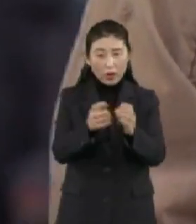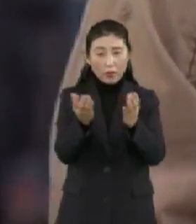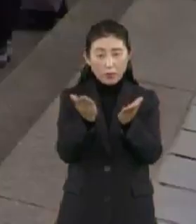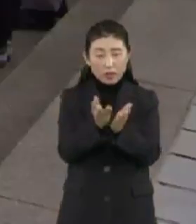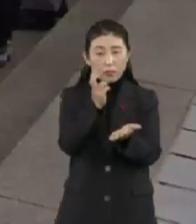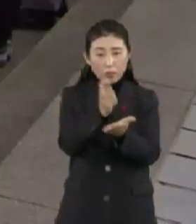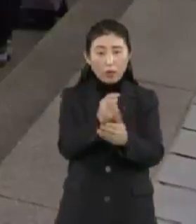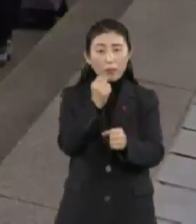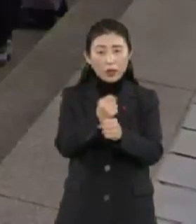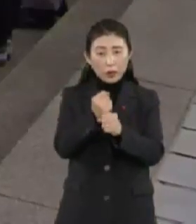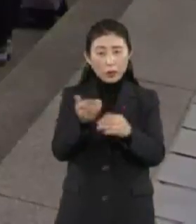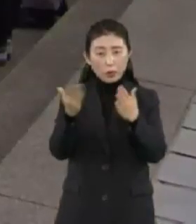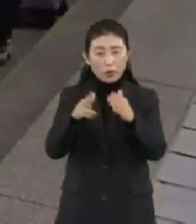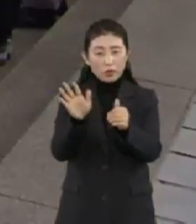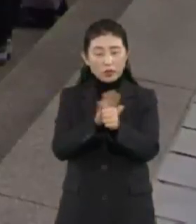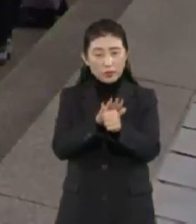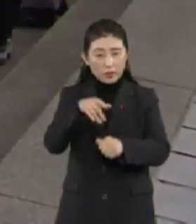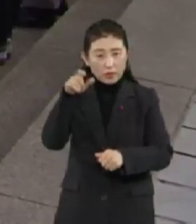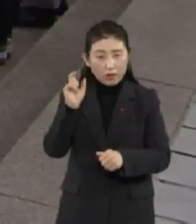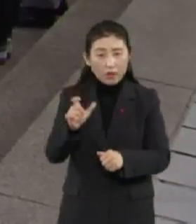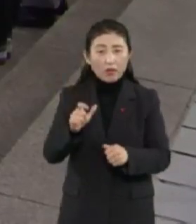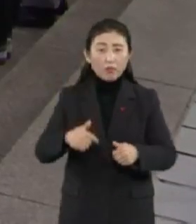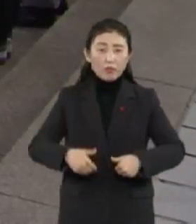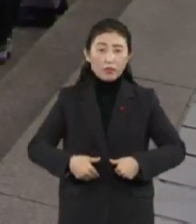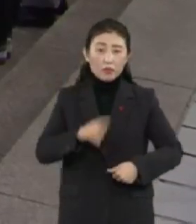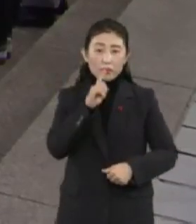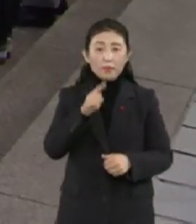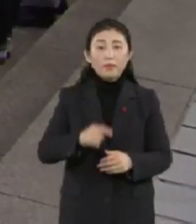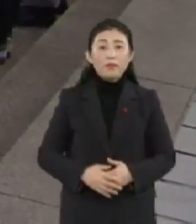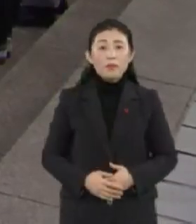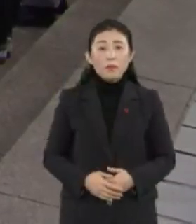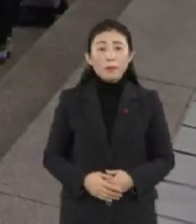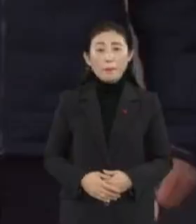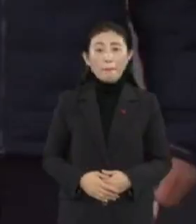제정해 공공성을 높여야 한다고 강조했습니다.